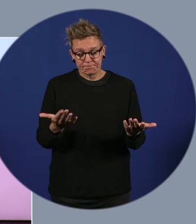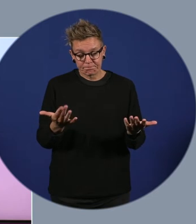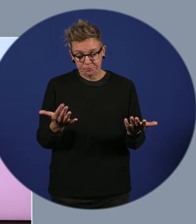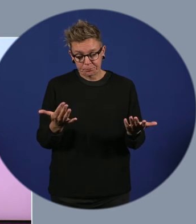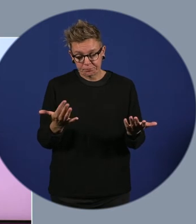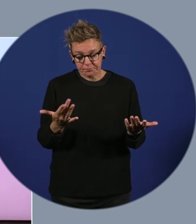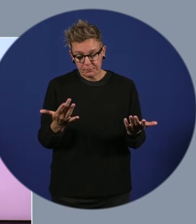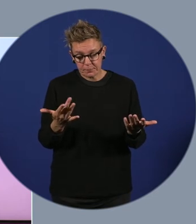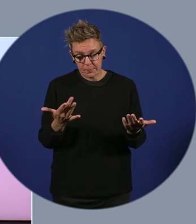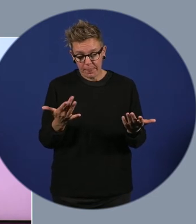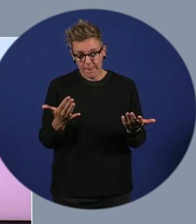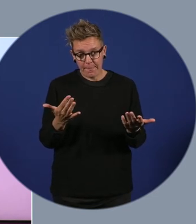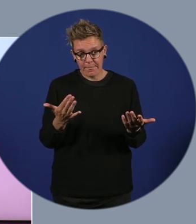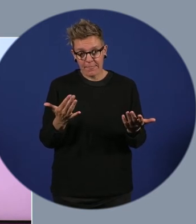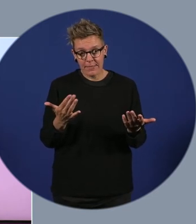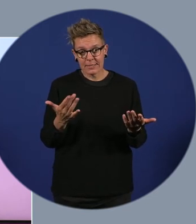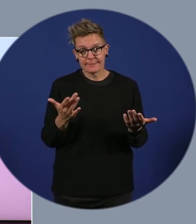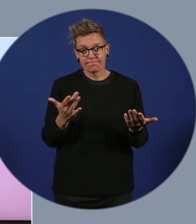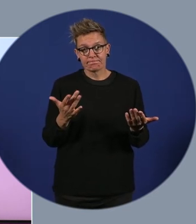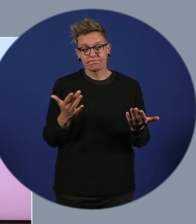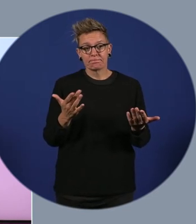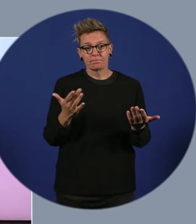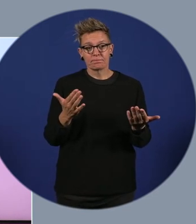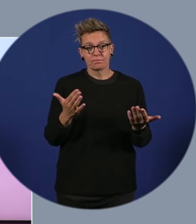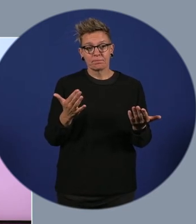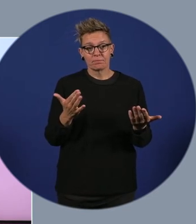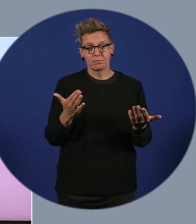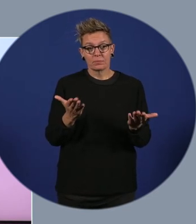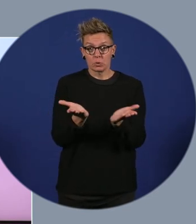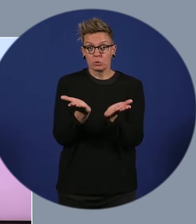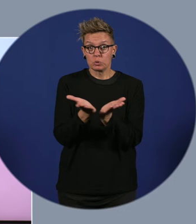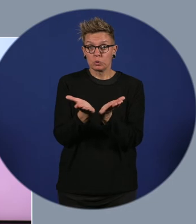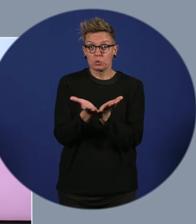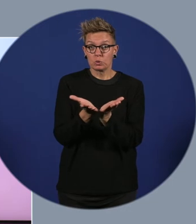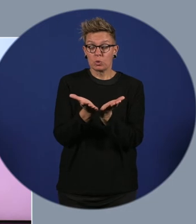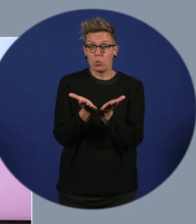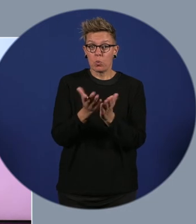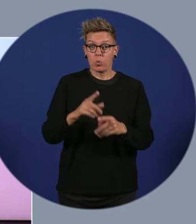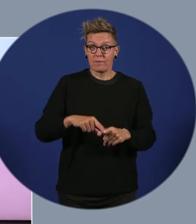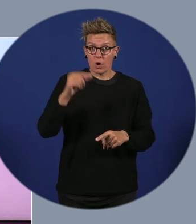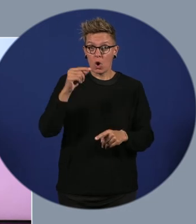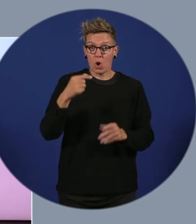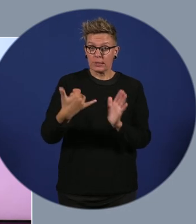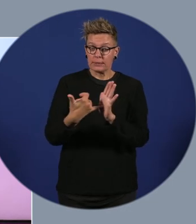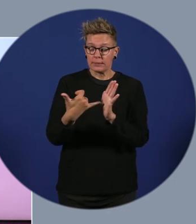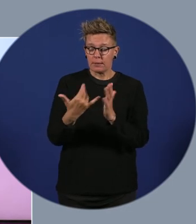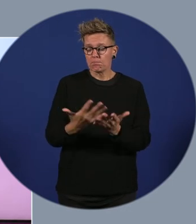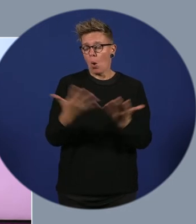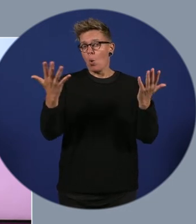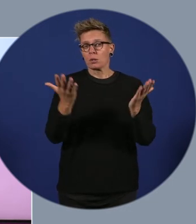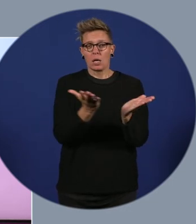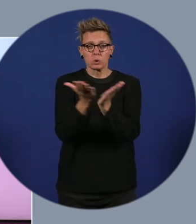att det här är ju i kraft av den omfattning som skolvalet innebär med så många skolor, så